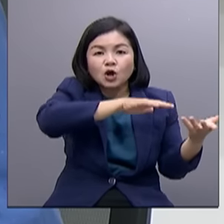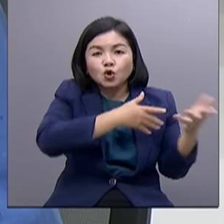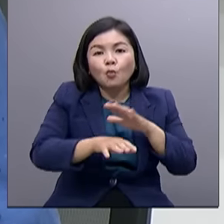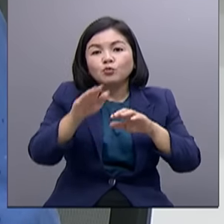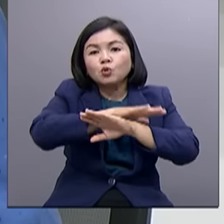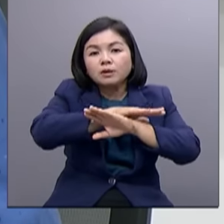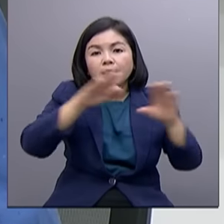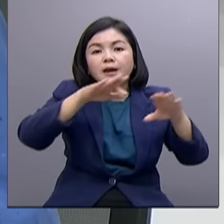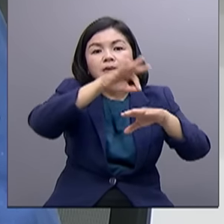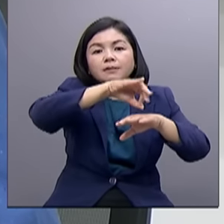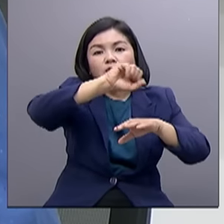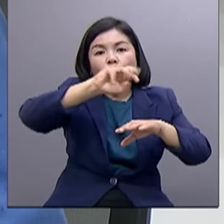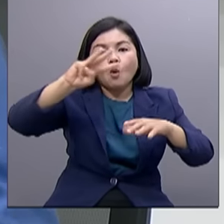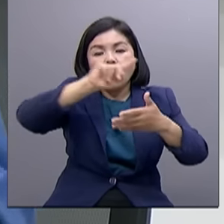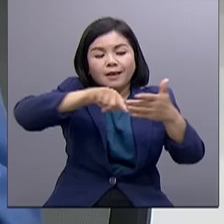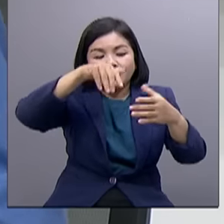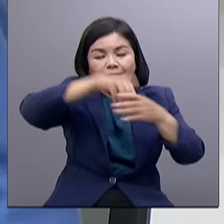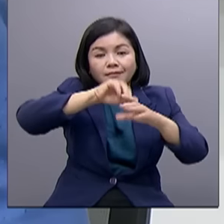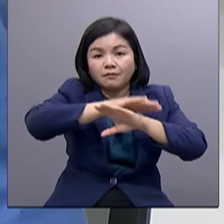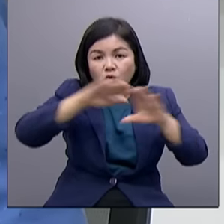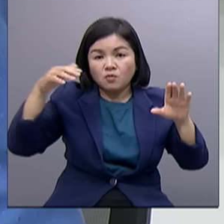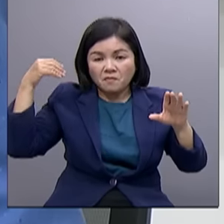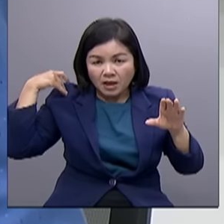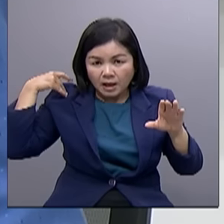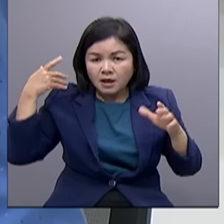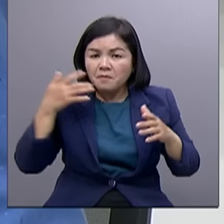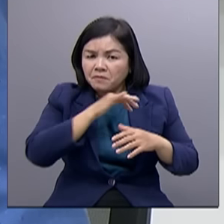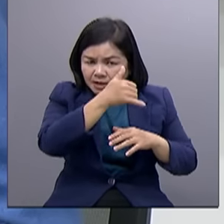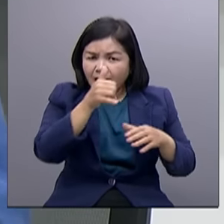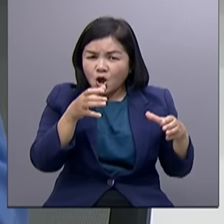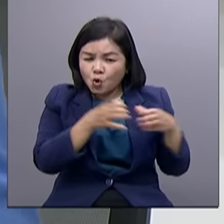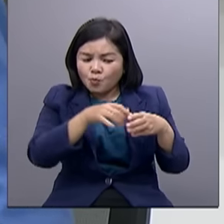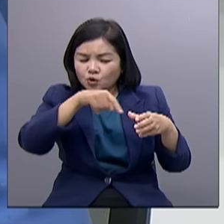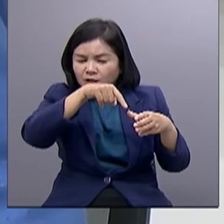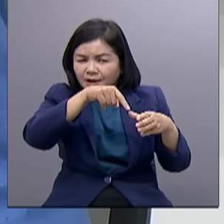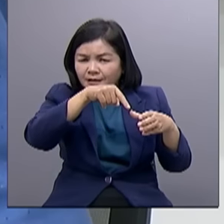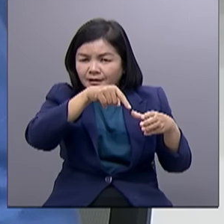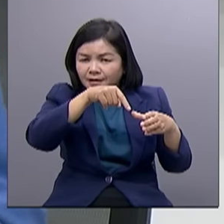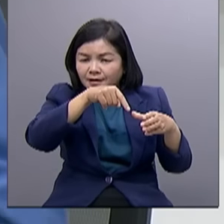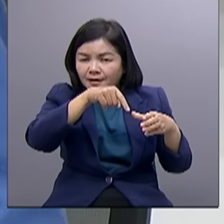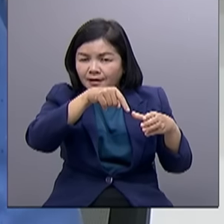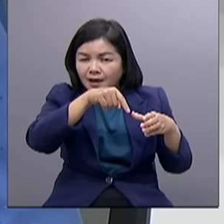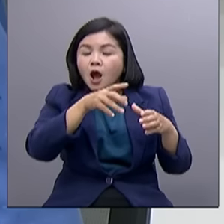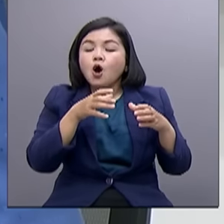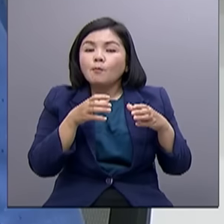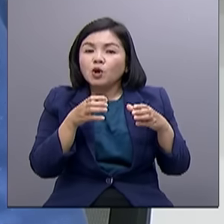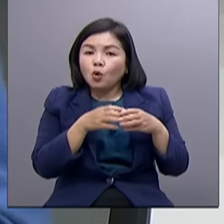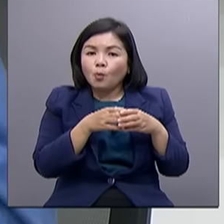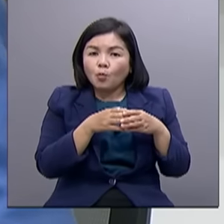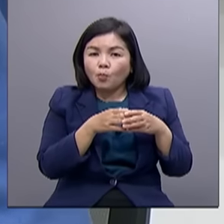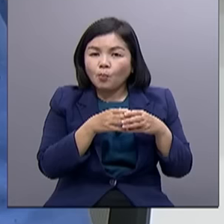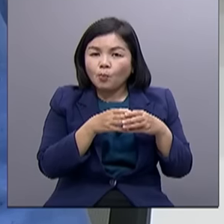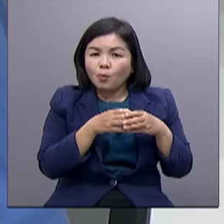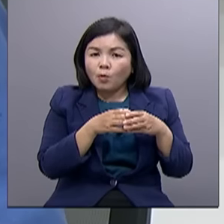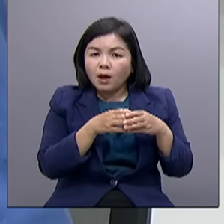ตั้งสวแล้วก็บางกลุ่มนั้นเนี่ยก็อาจจะเป็นกลุ่มที่เอ่อ